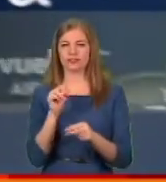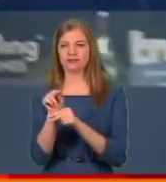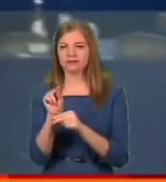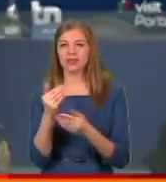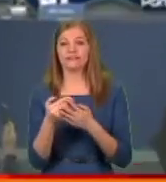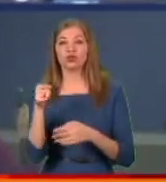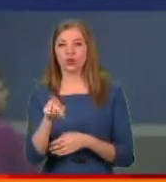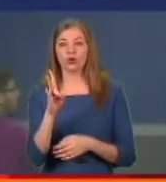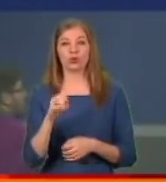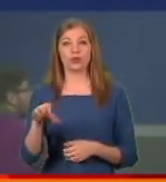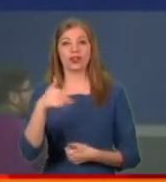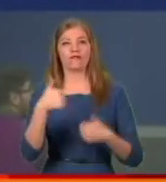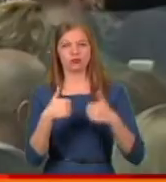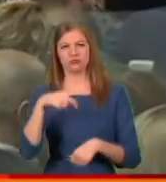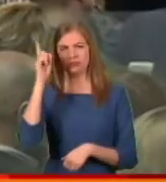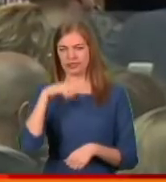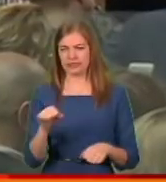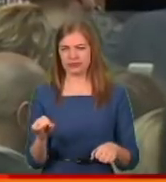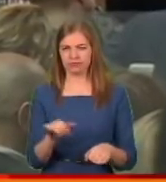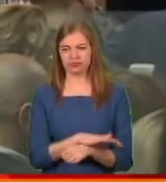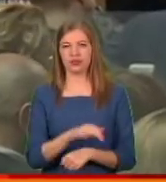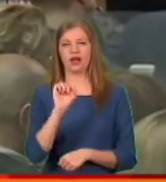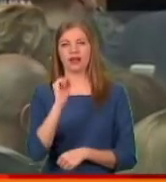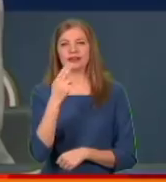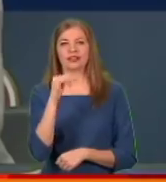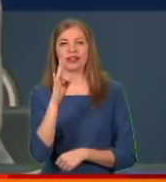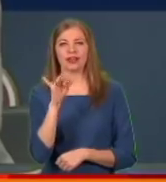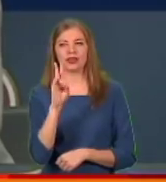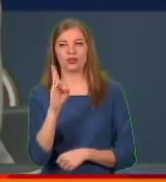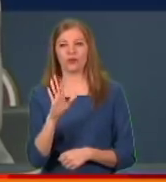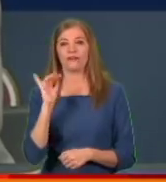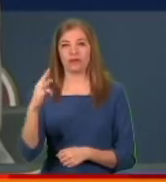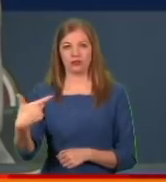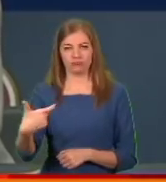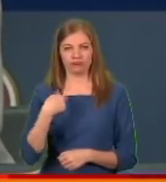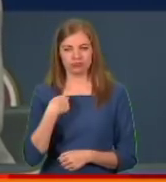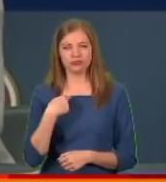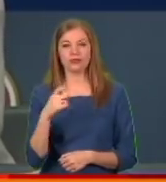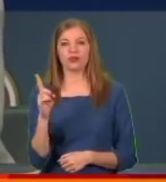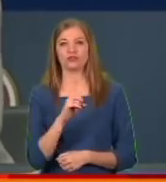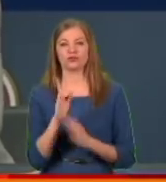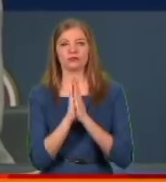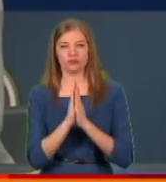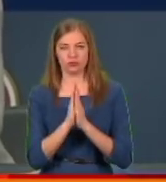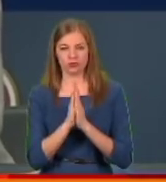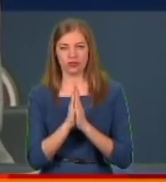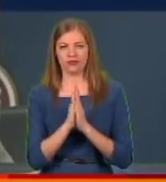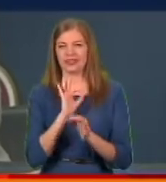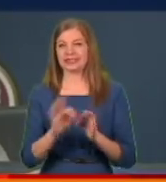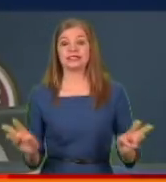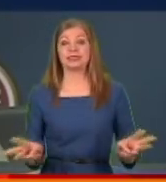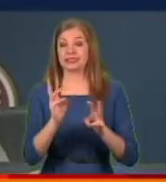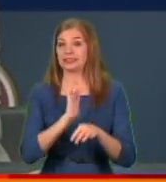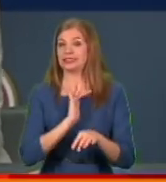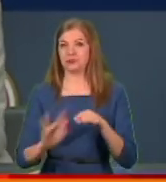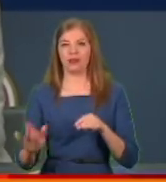того, хто на Євробаченнях знається як ніхто. Андрія Данилка. Він написав мені перед виходом на сцену, що, будь ласка, спалиться